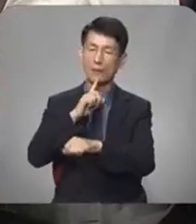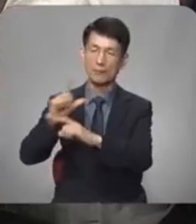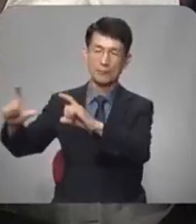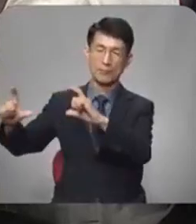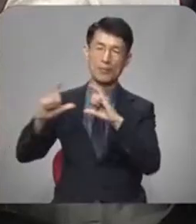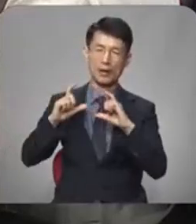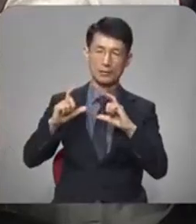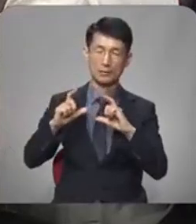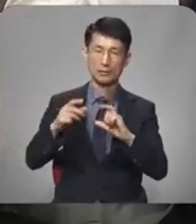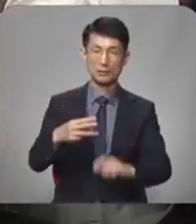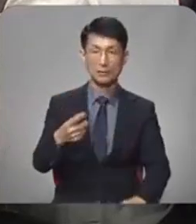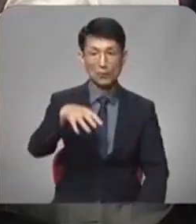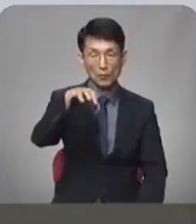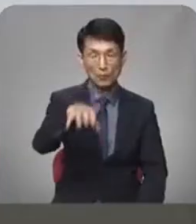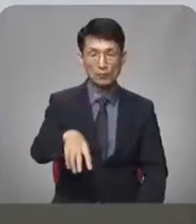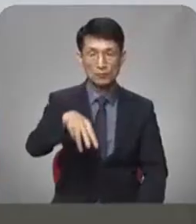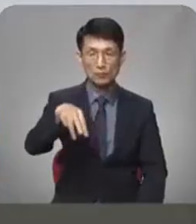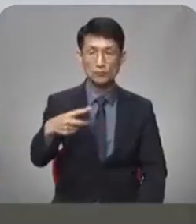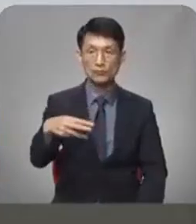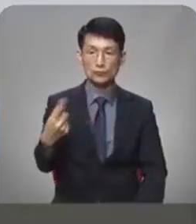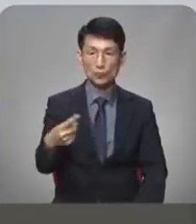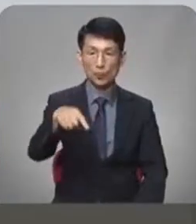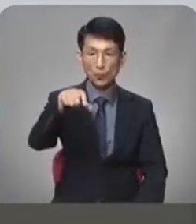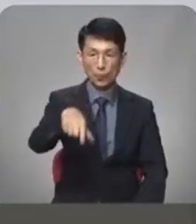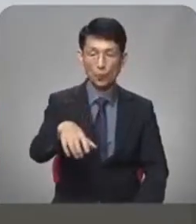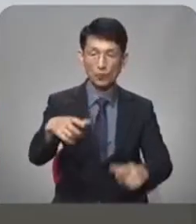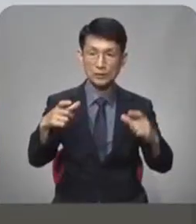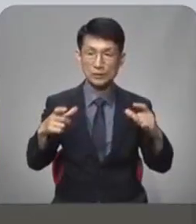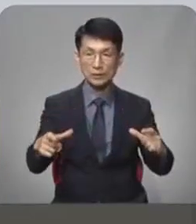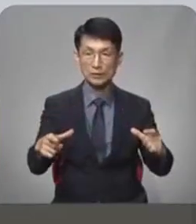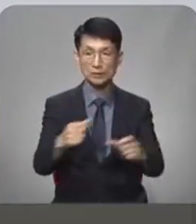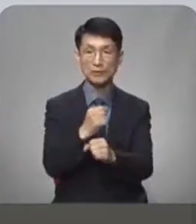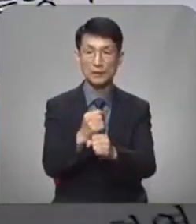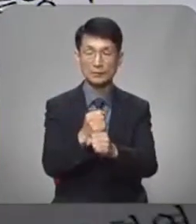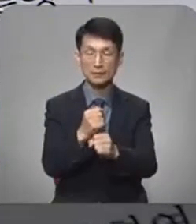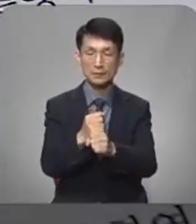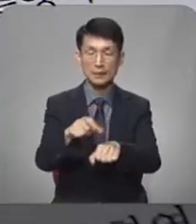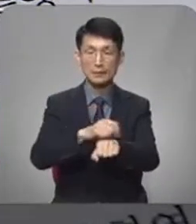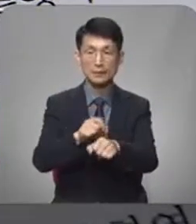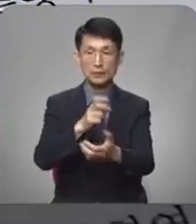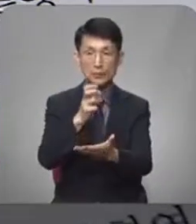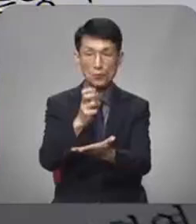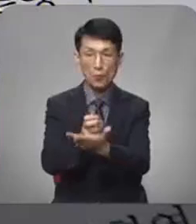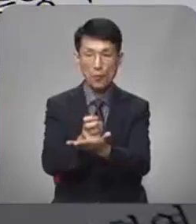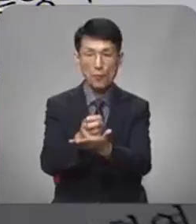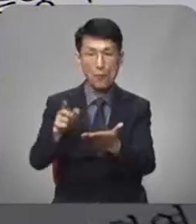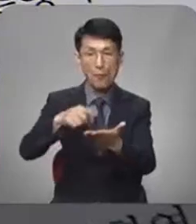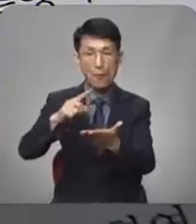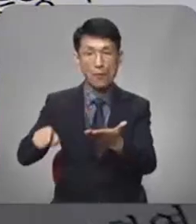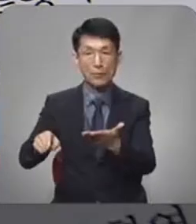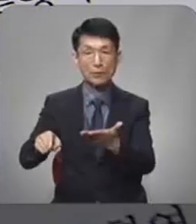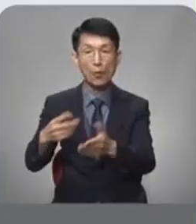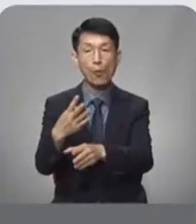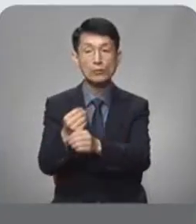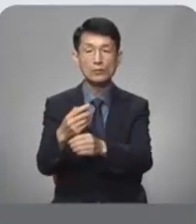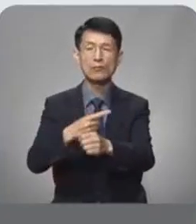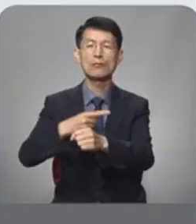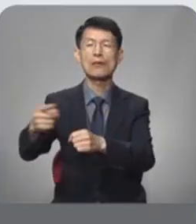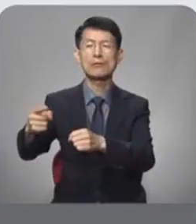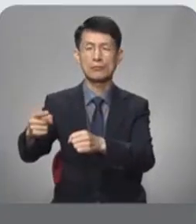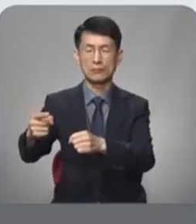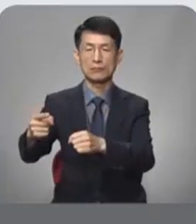받았습니다 추진되는 수소 플랜트 구과을 위 은 내년에나 가능한